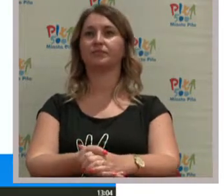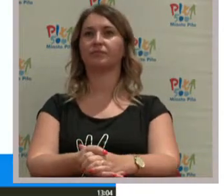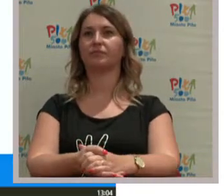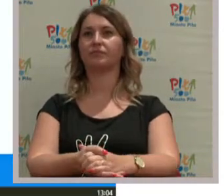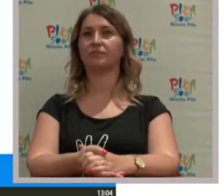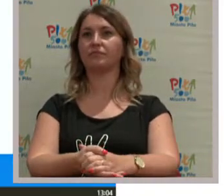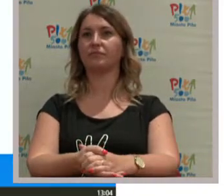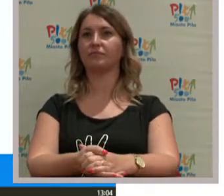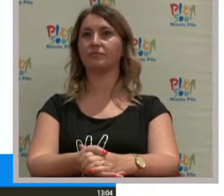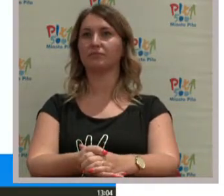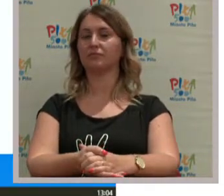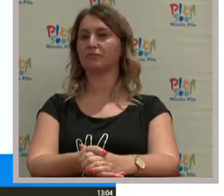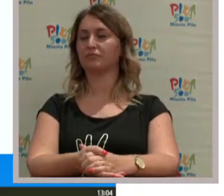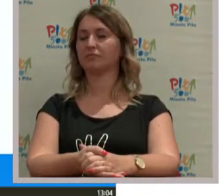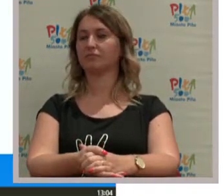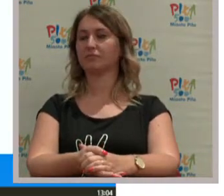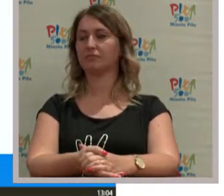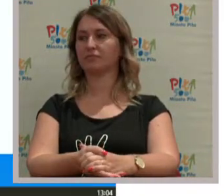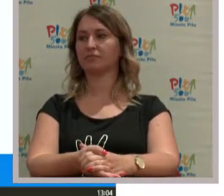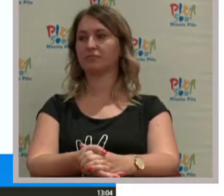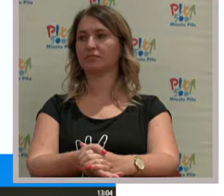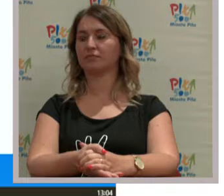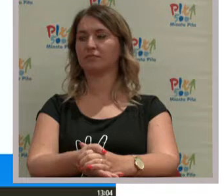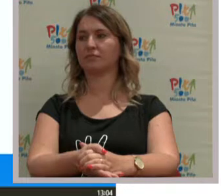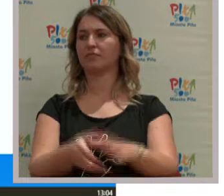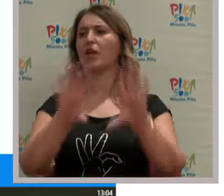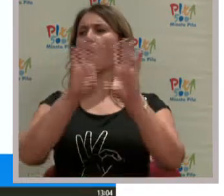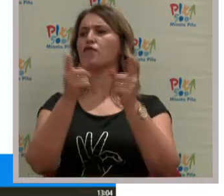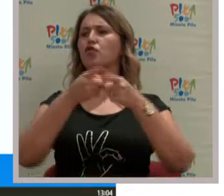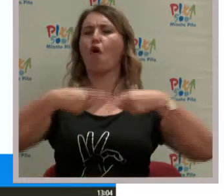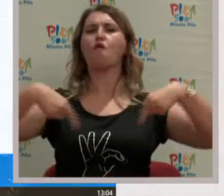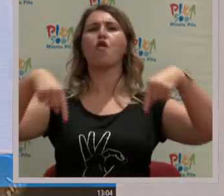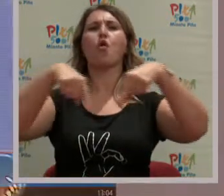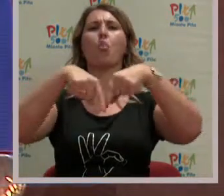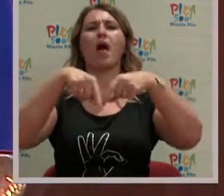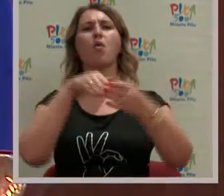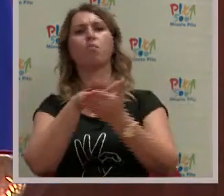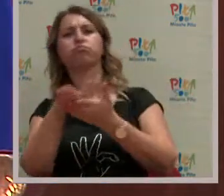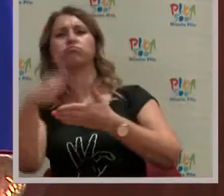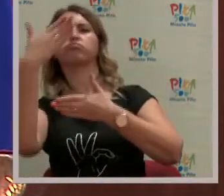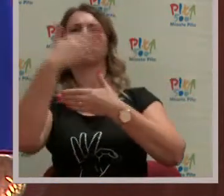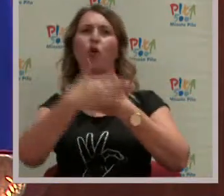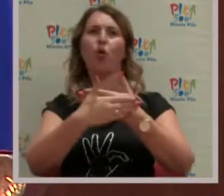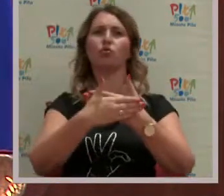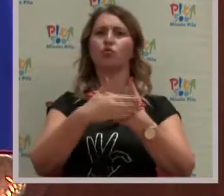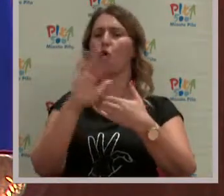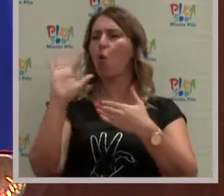zostały od początku do końca zaprojektowane, wykonane, mają bardzo spójną tkankę,